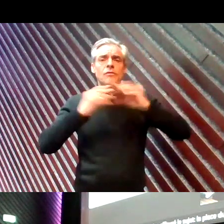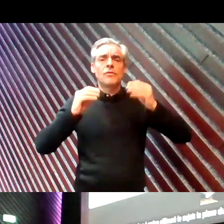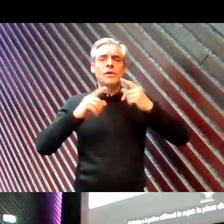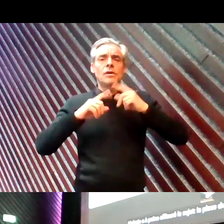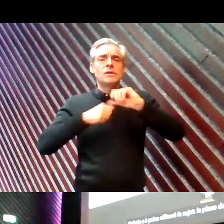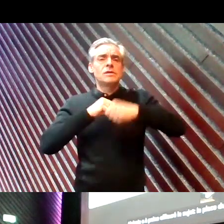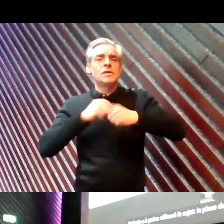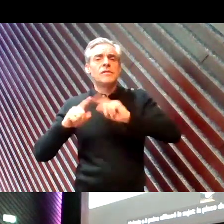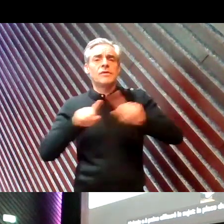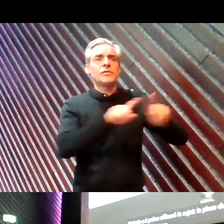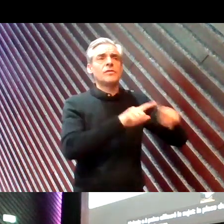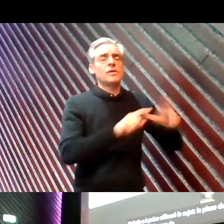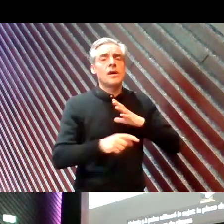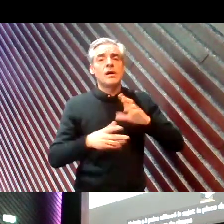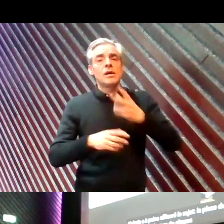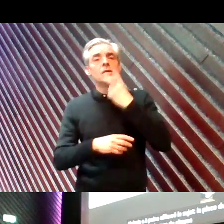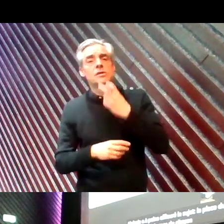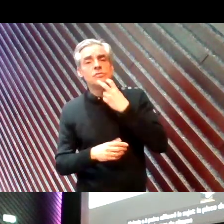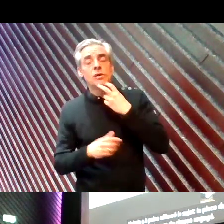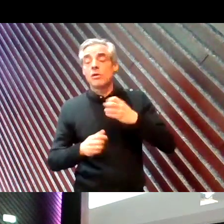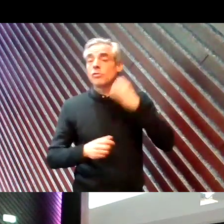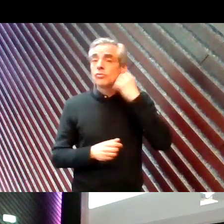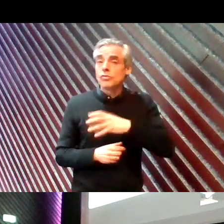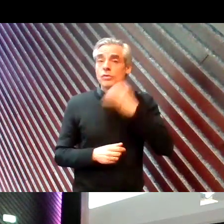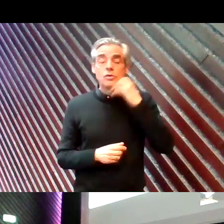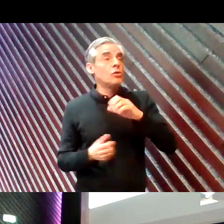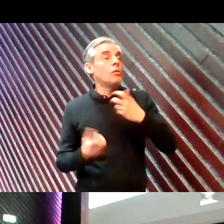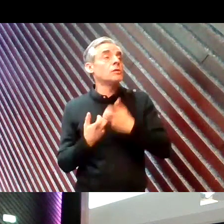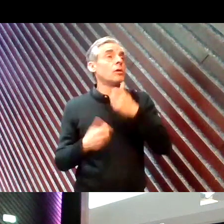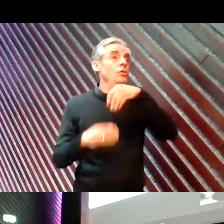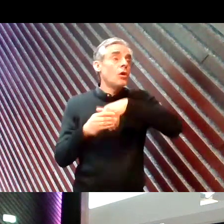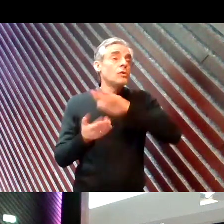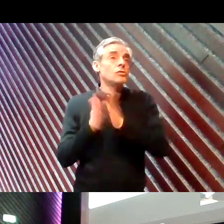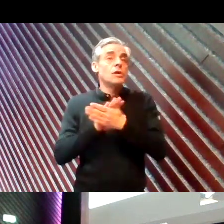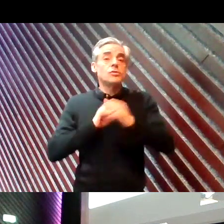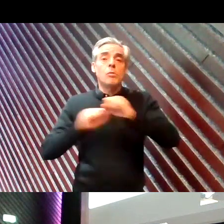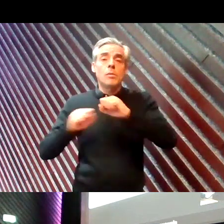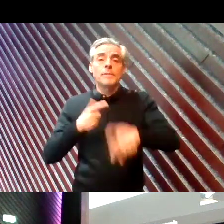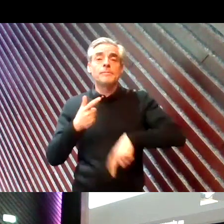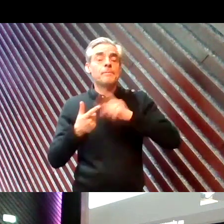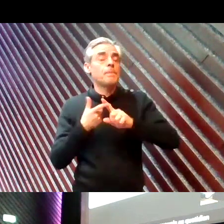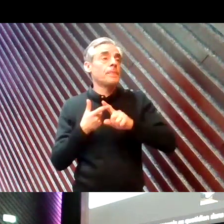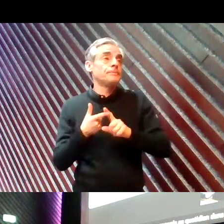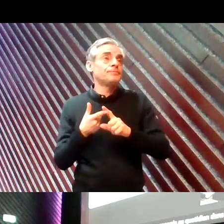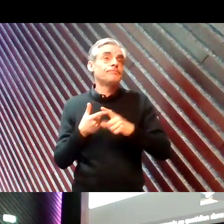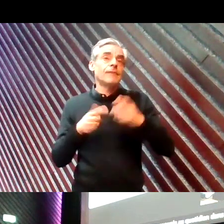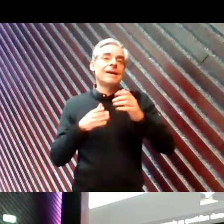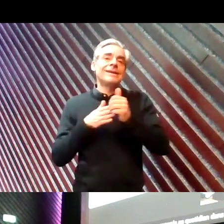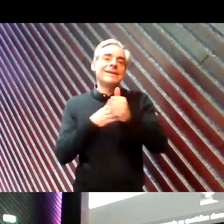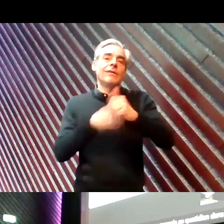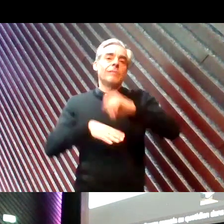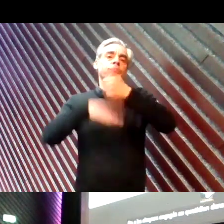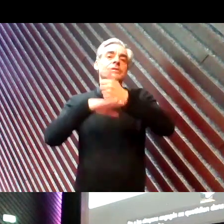On va avoir les citoyens qui vont être engagés au quotidien dans une association ou faire une action. On va avoir les leaders,